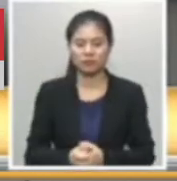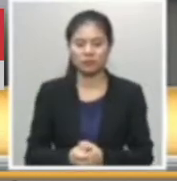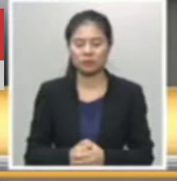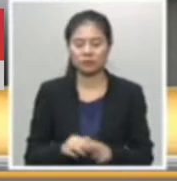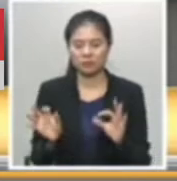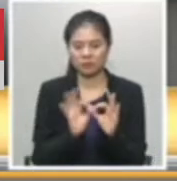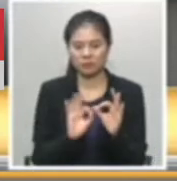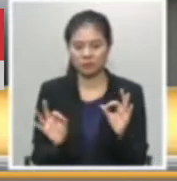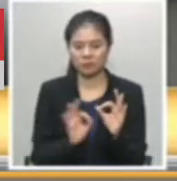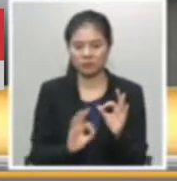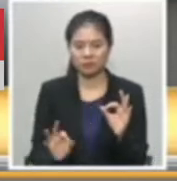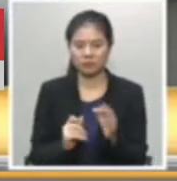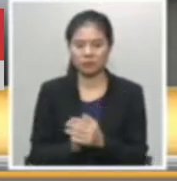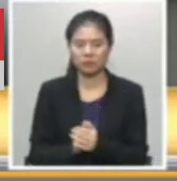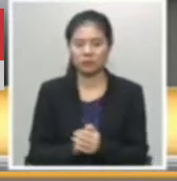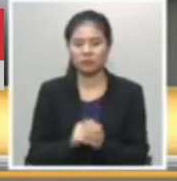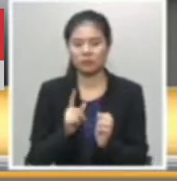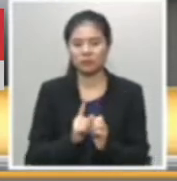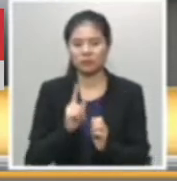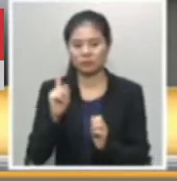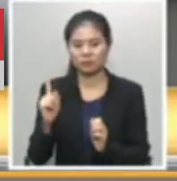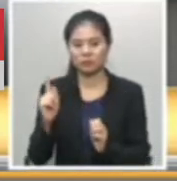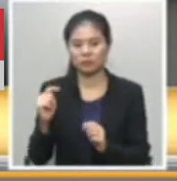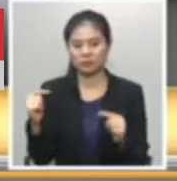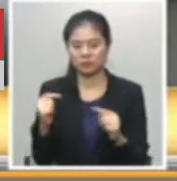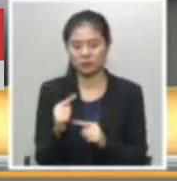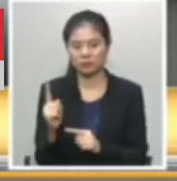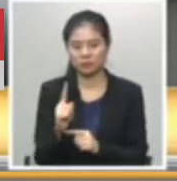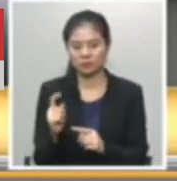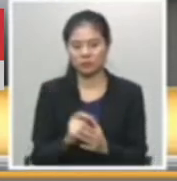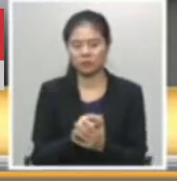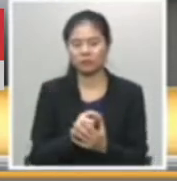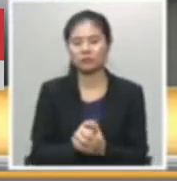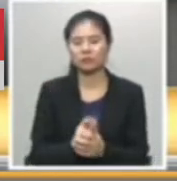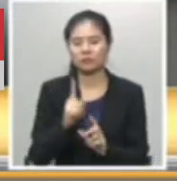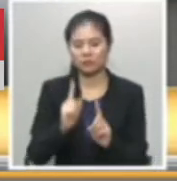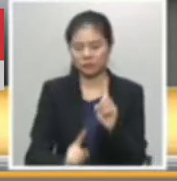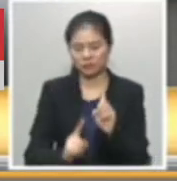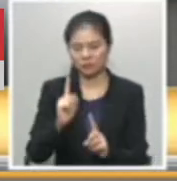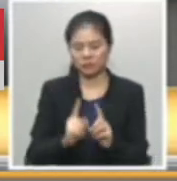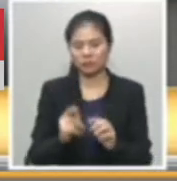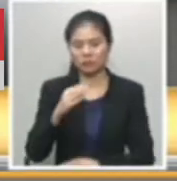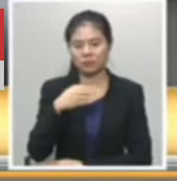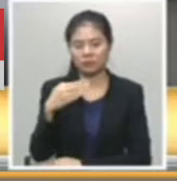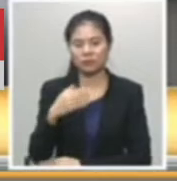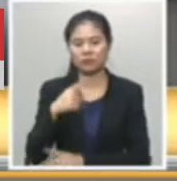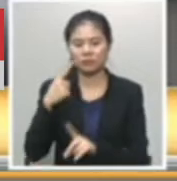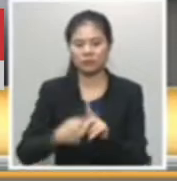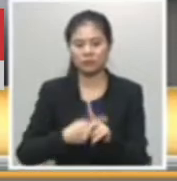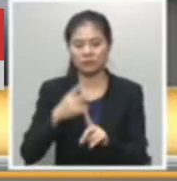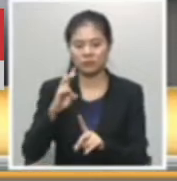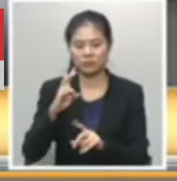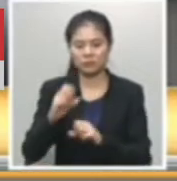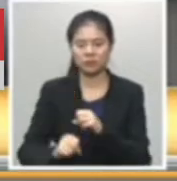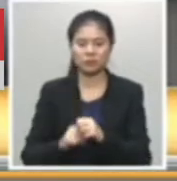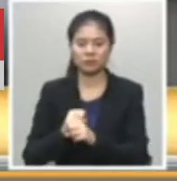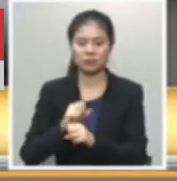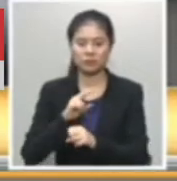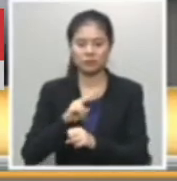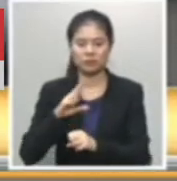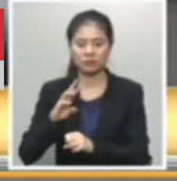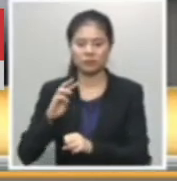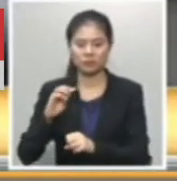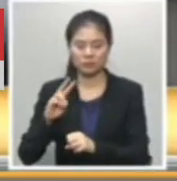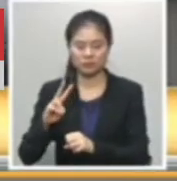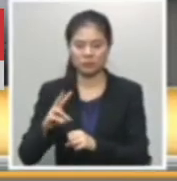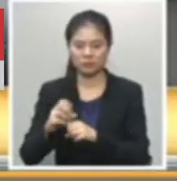ละเอียดกันครับตัวเลขตัวที่หนึ่งสำนักงานสถิติแห่งชาตินะครับเปิดเผยว่าเดือนกรกฎาคม2562ปี